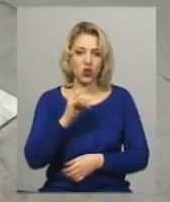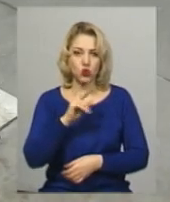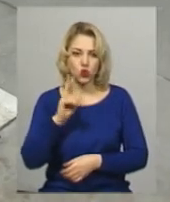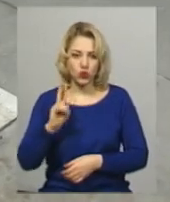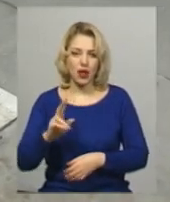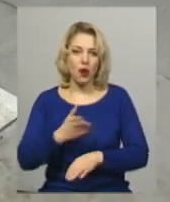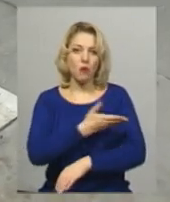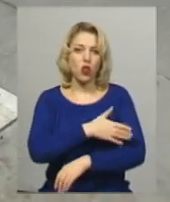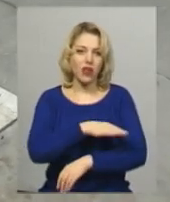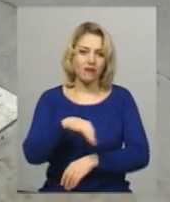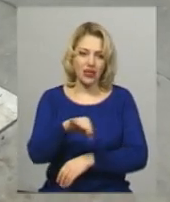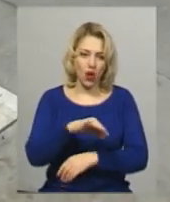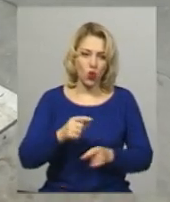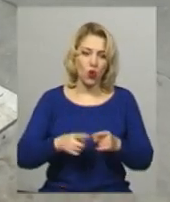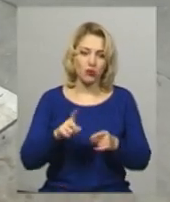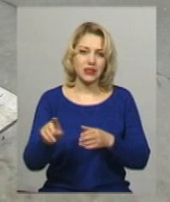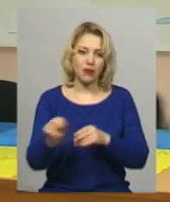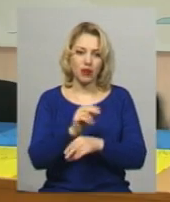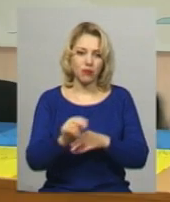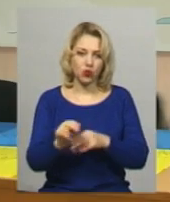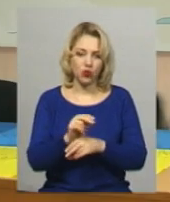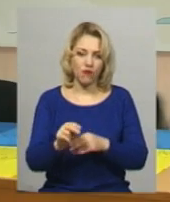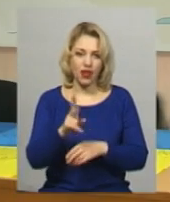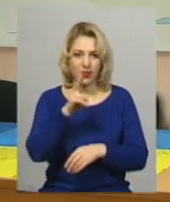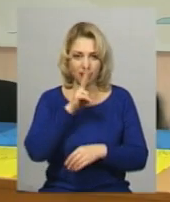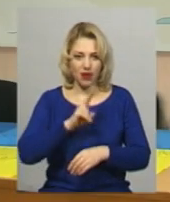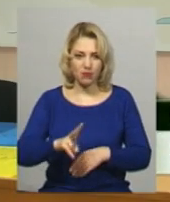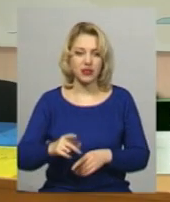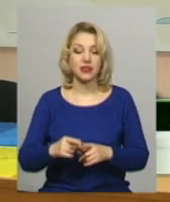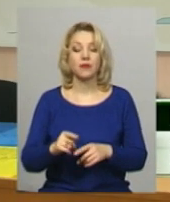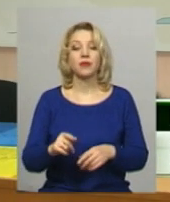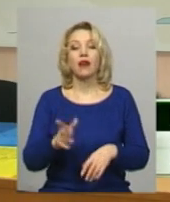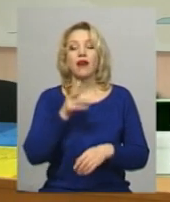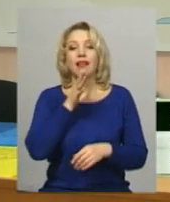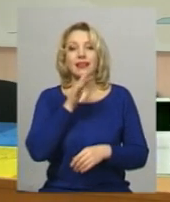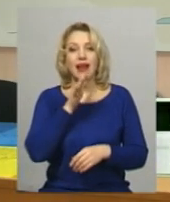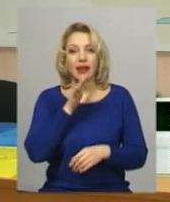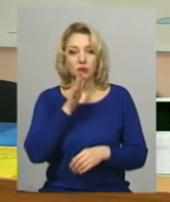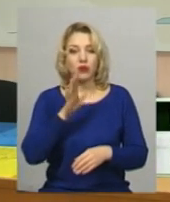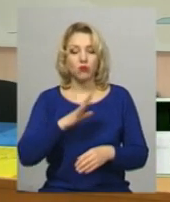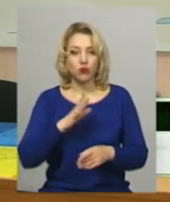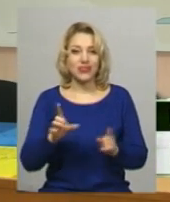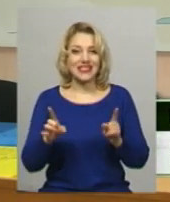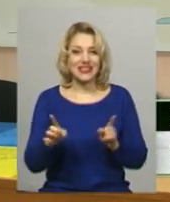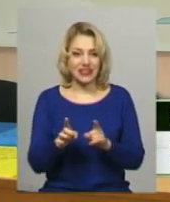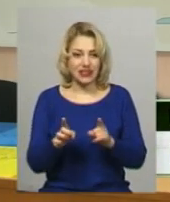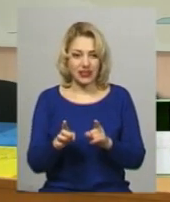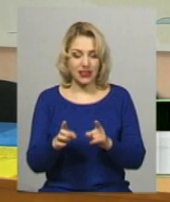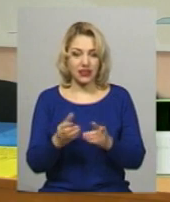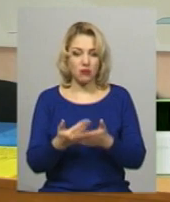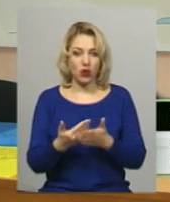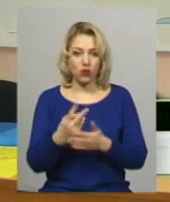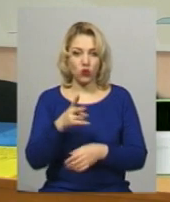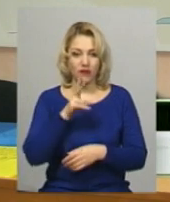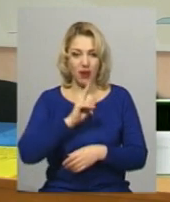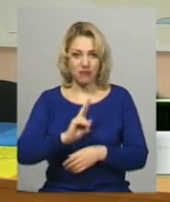Там ремонтували транспортний засіб 2 місяці. Звичайно, термін був стислий, порядка